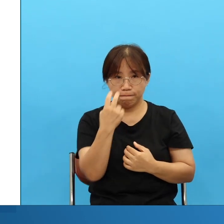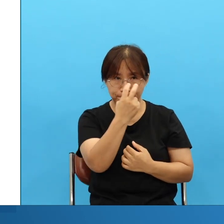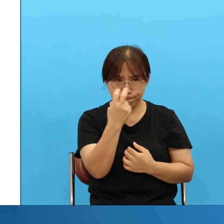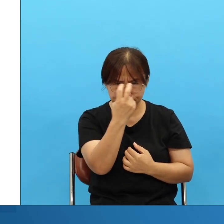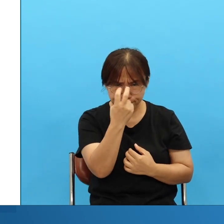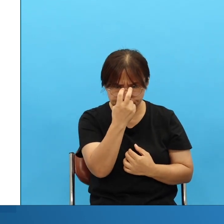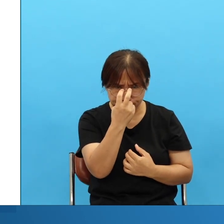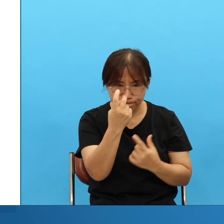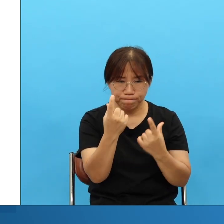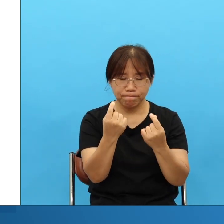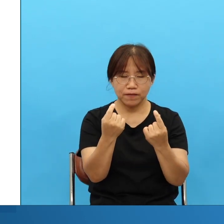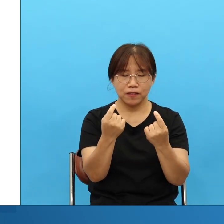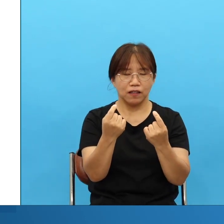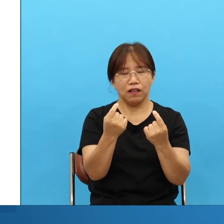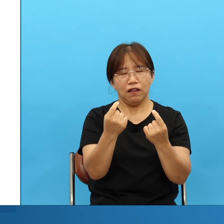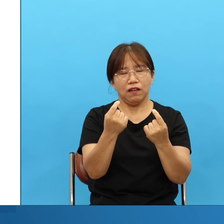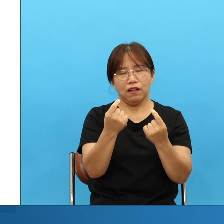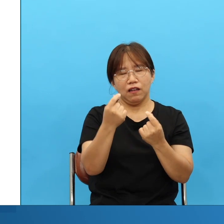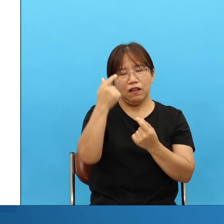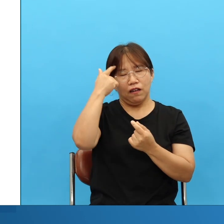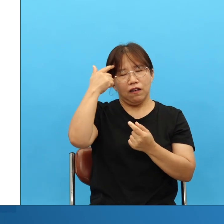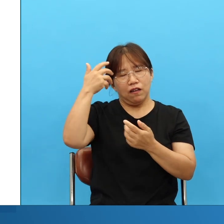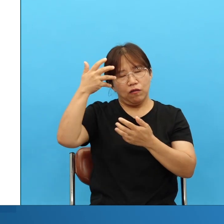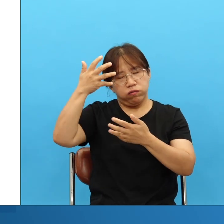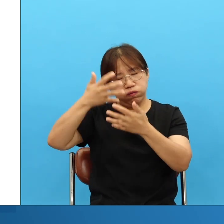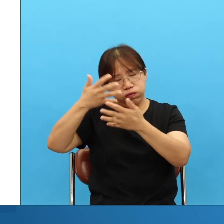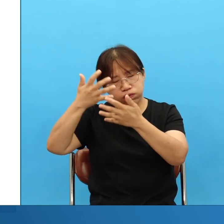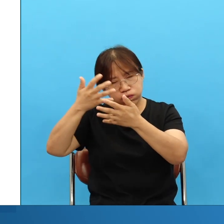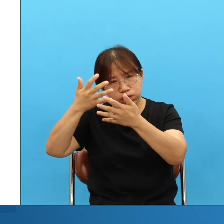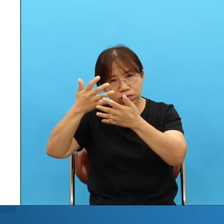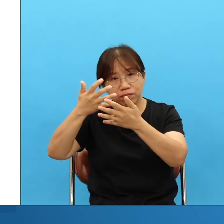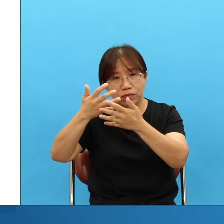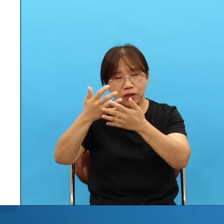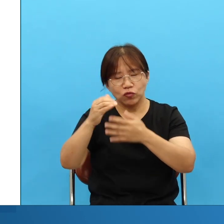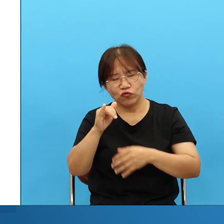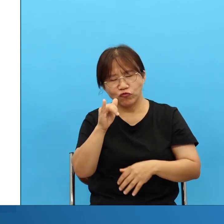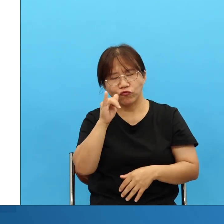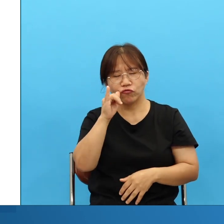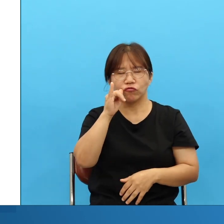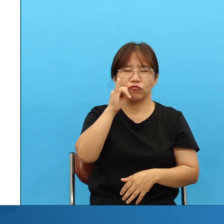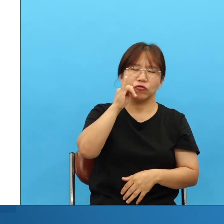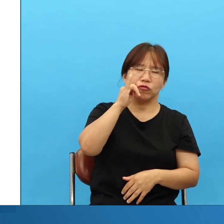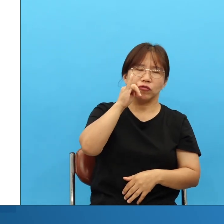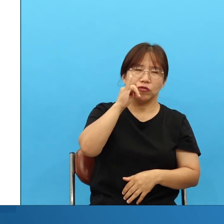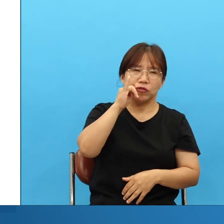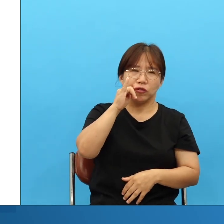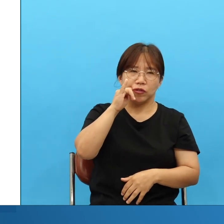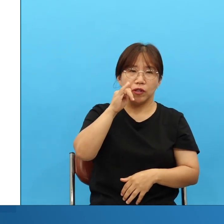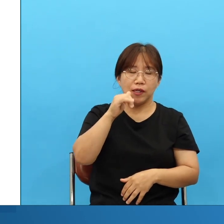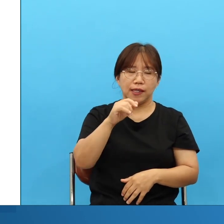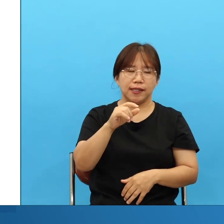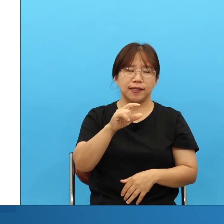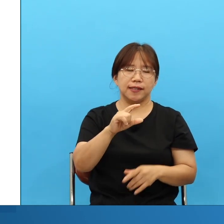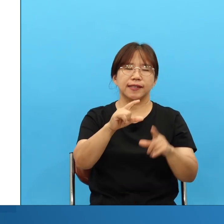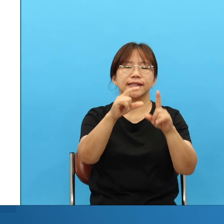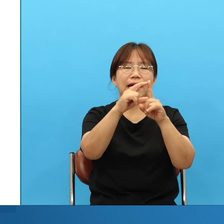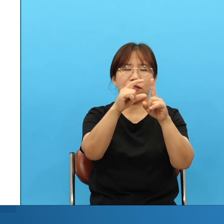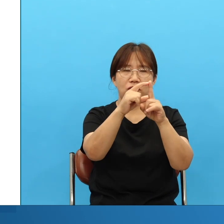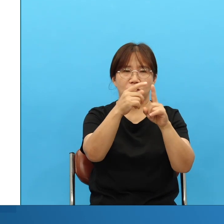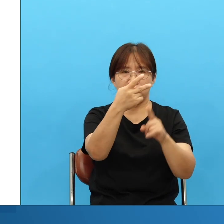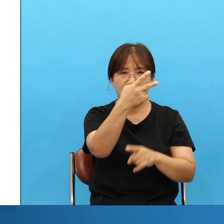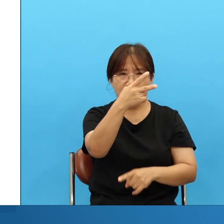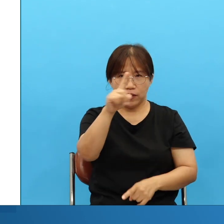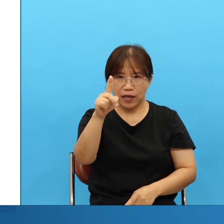잡으러 온다는 망상, 그걸 이제 언어로 이 중독자들의 이제 표현으로 따라꾸미랍니다. 그래서 제가 이 책을 써서 정말